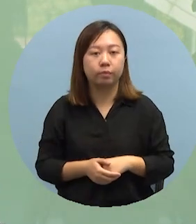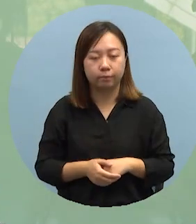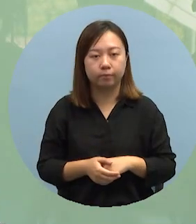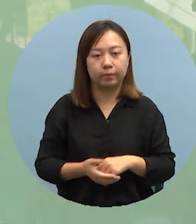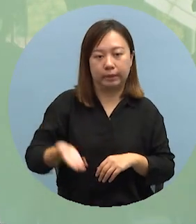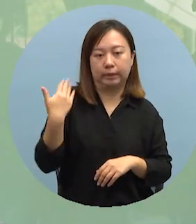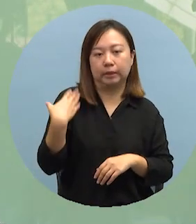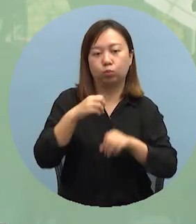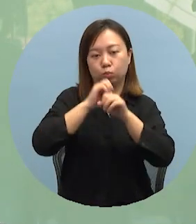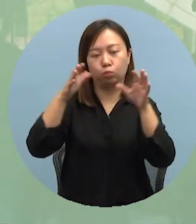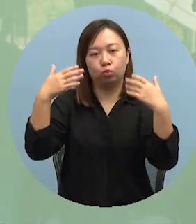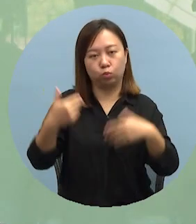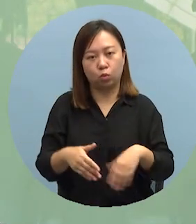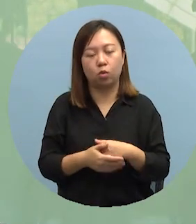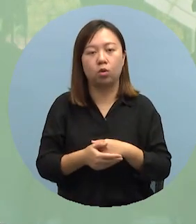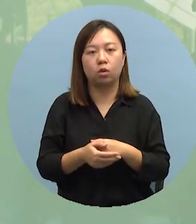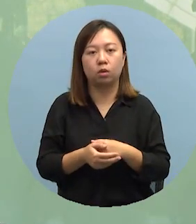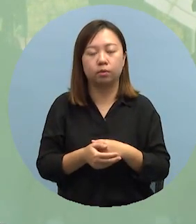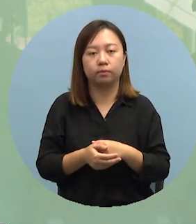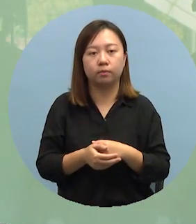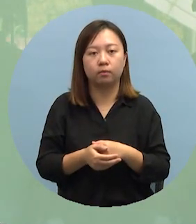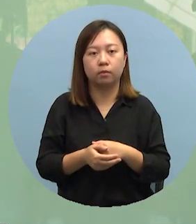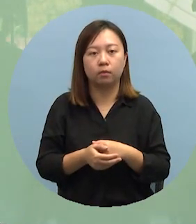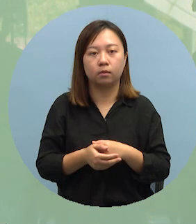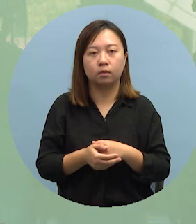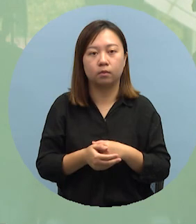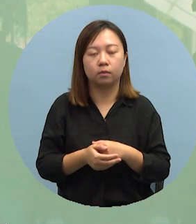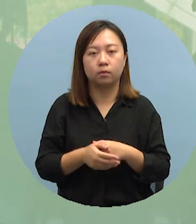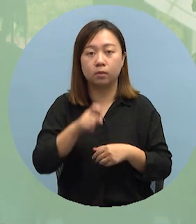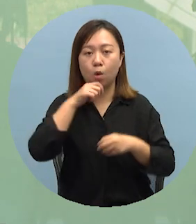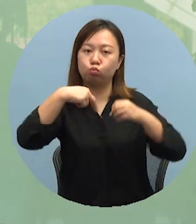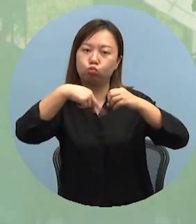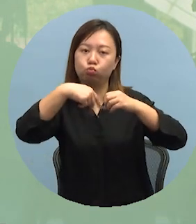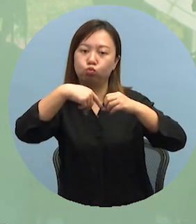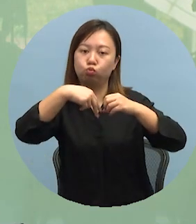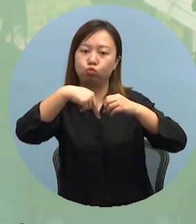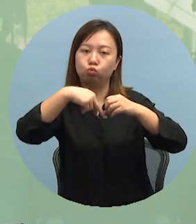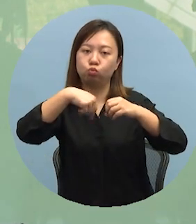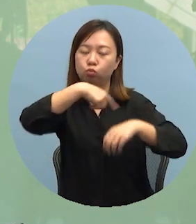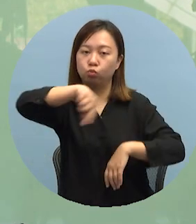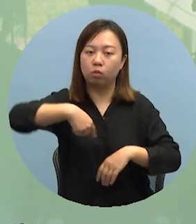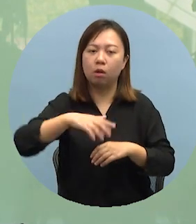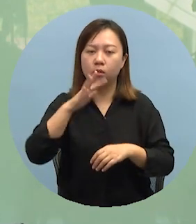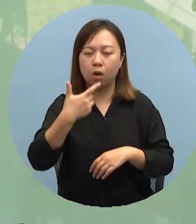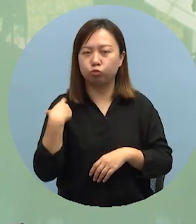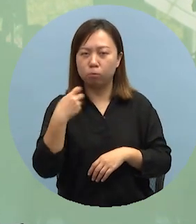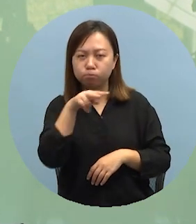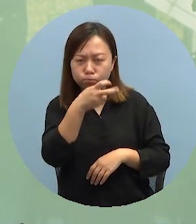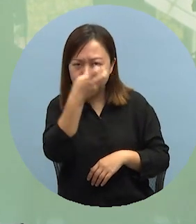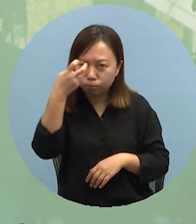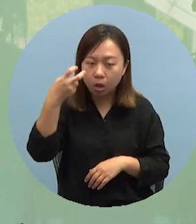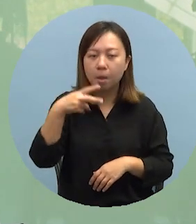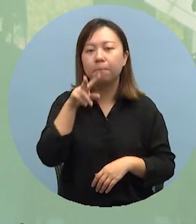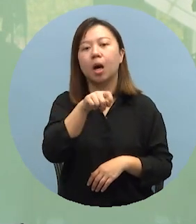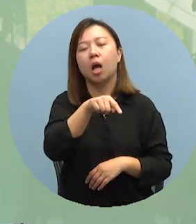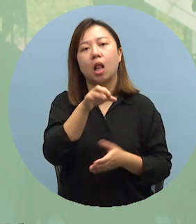其實提過咧係可以有一個球場可以俾人踢波，咁但係最近我哋去睇過咧，發覺